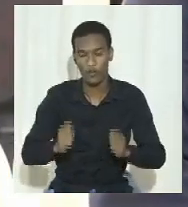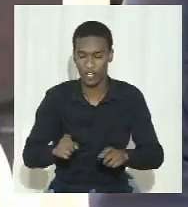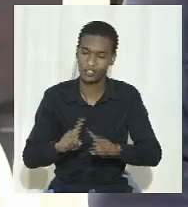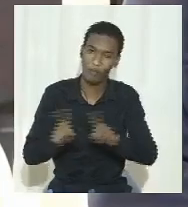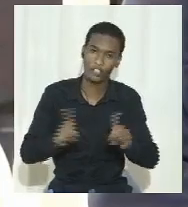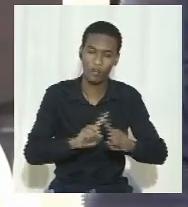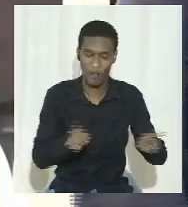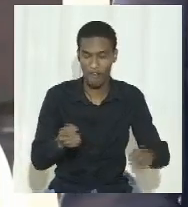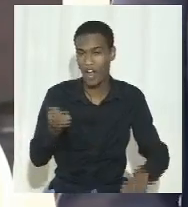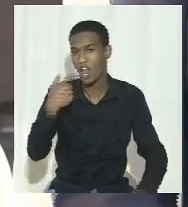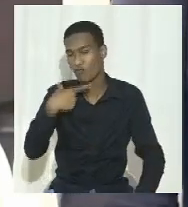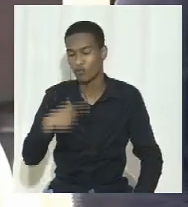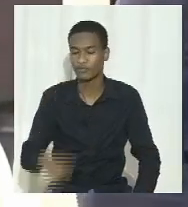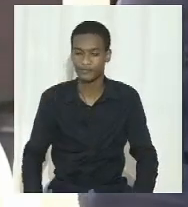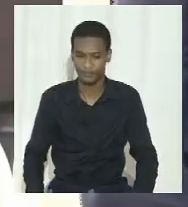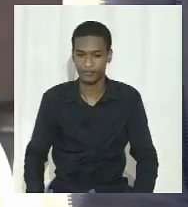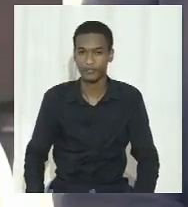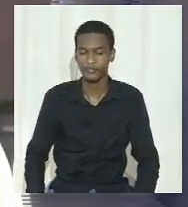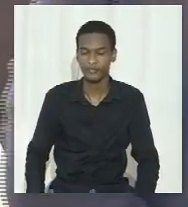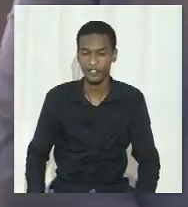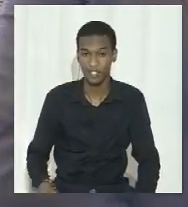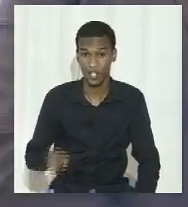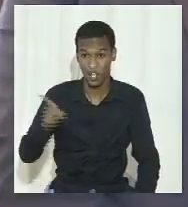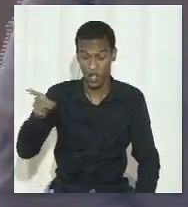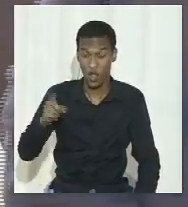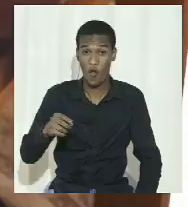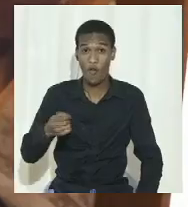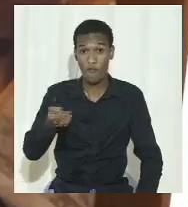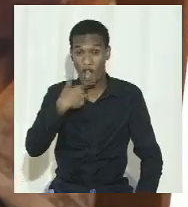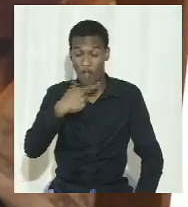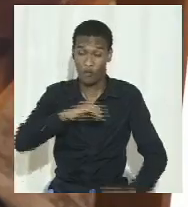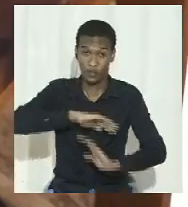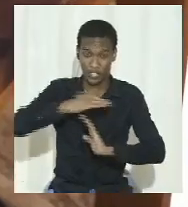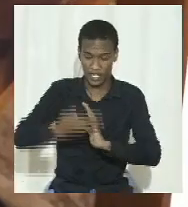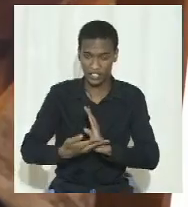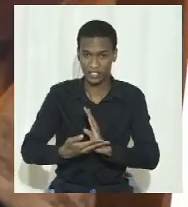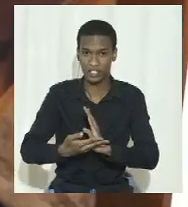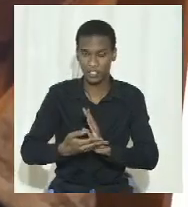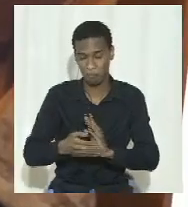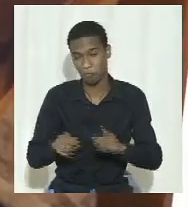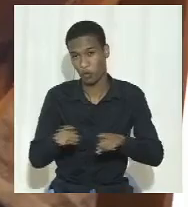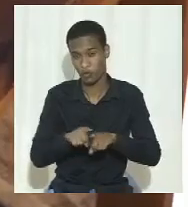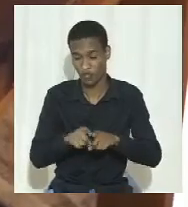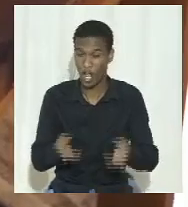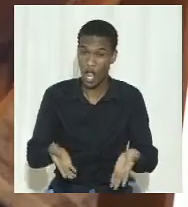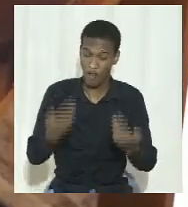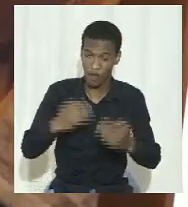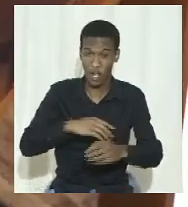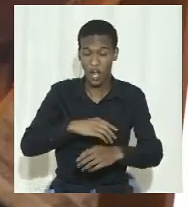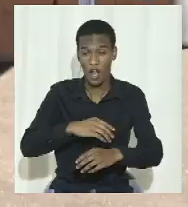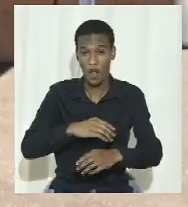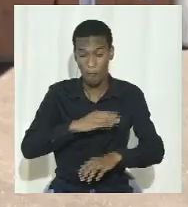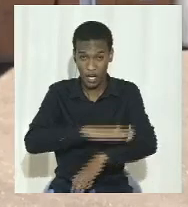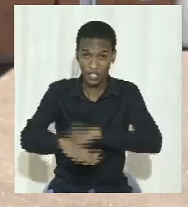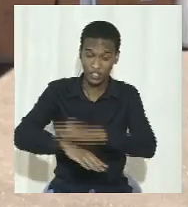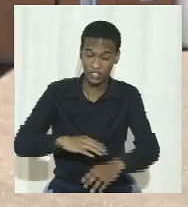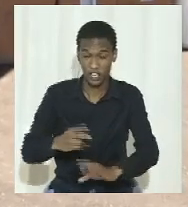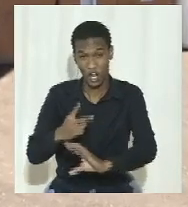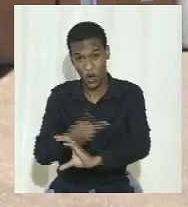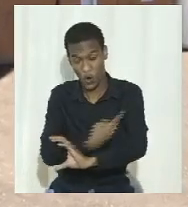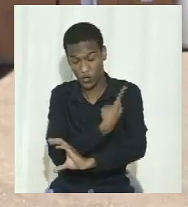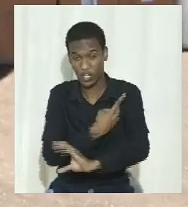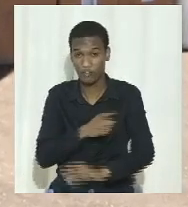tiako ny manamarika fa ny fanafody rehetra izay mitsabo antia hoenti nitsaboana antia avalana